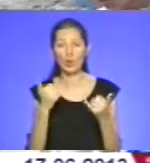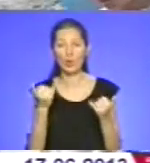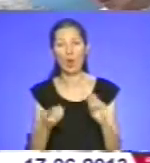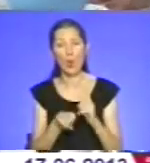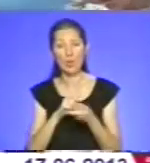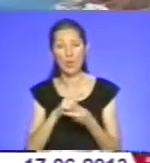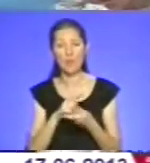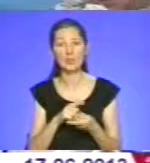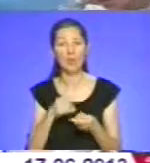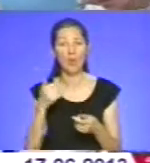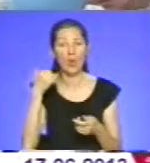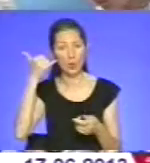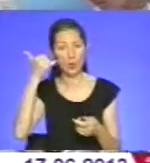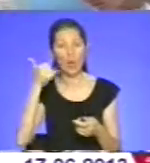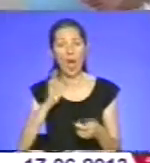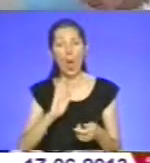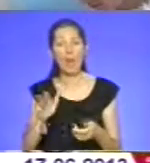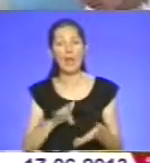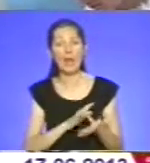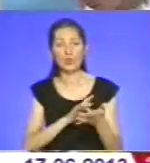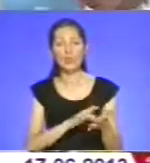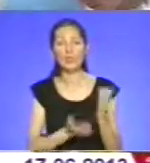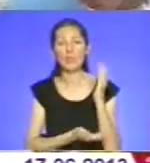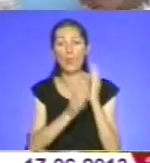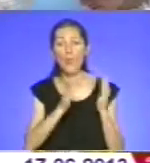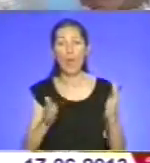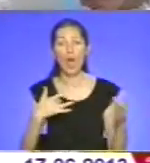були екскурсії по парку, в